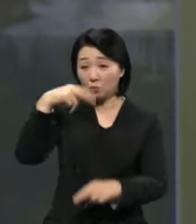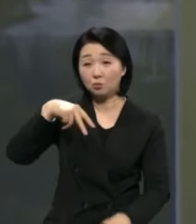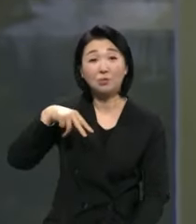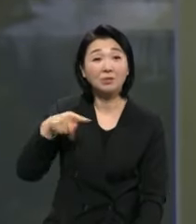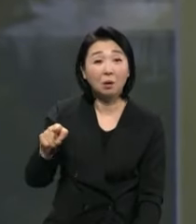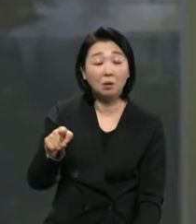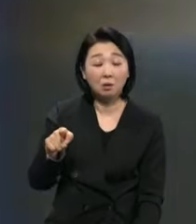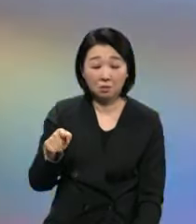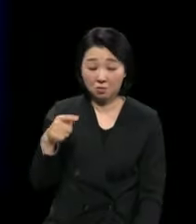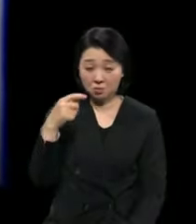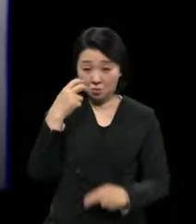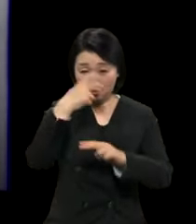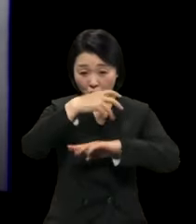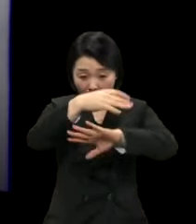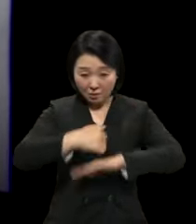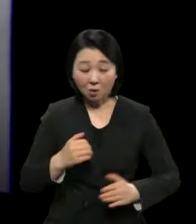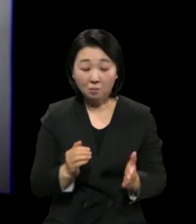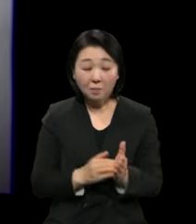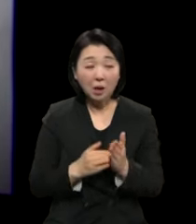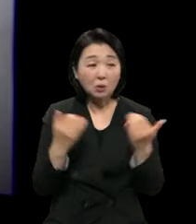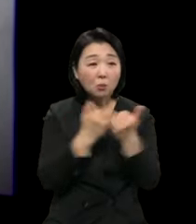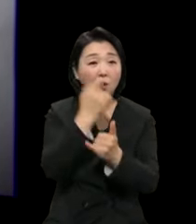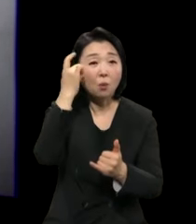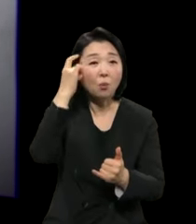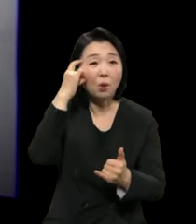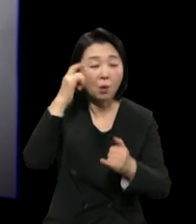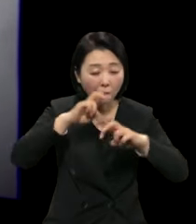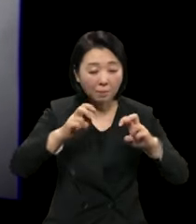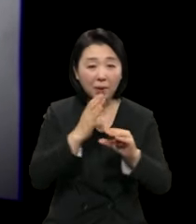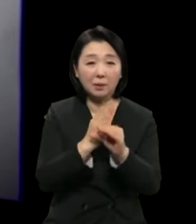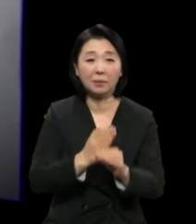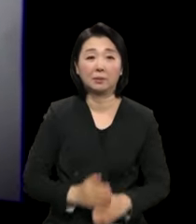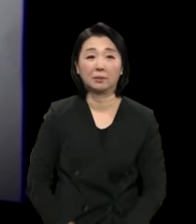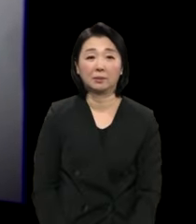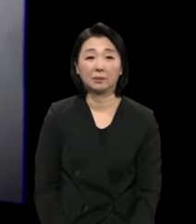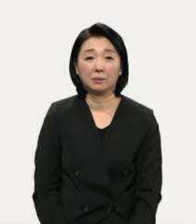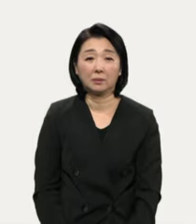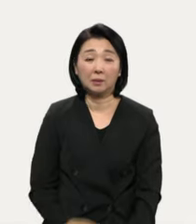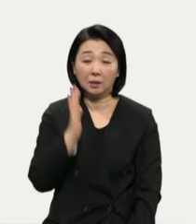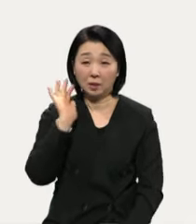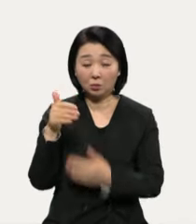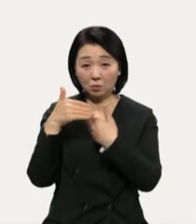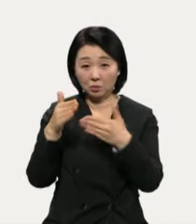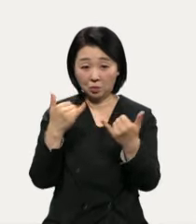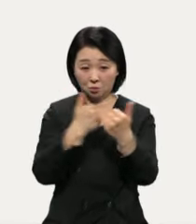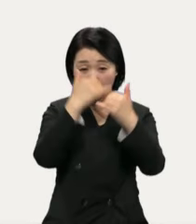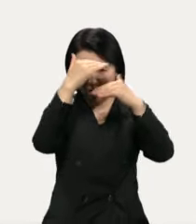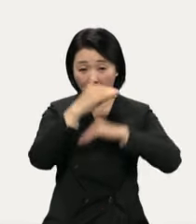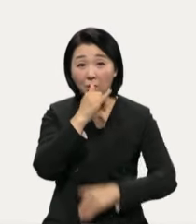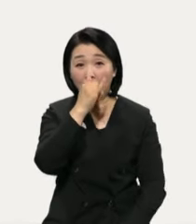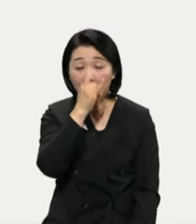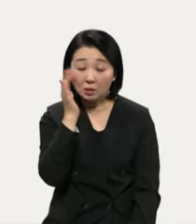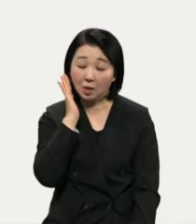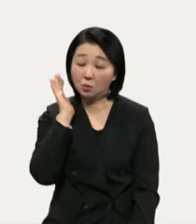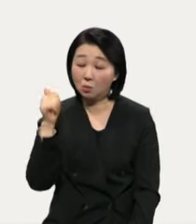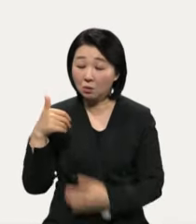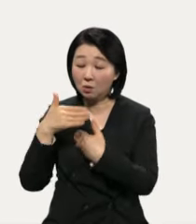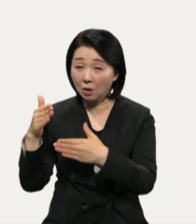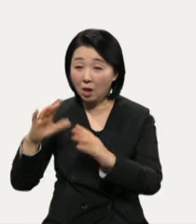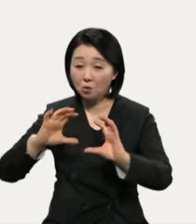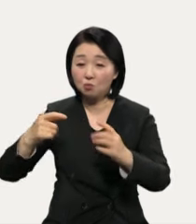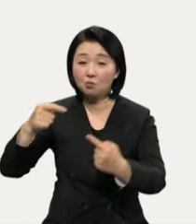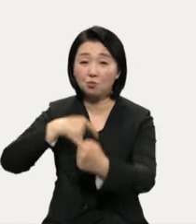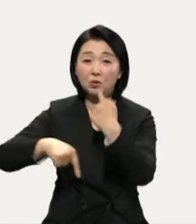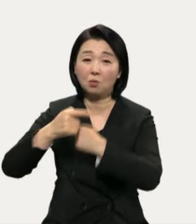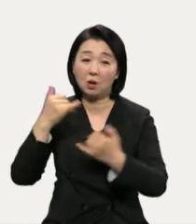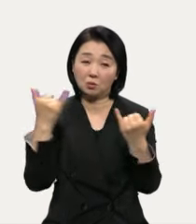입수해 통화가 이뤄진 구체적인 배경과 이유 등을 들여다보고 있습니다. 대통령실은 통화 내역에 대해 대통령과 국무위원이 전화로